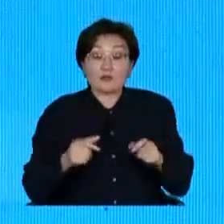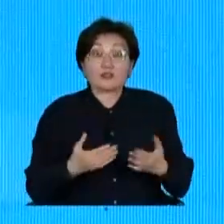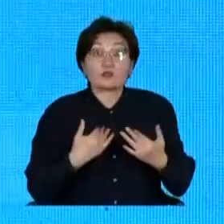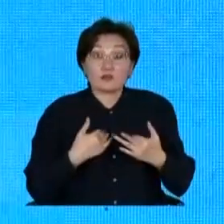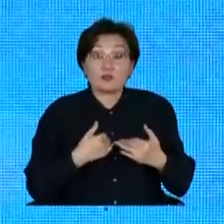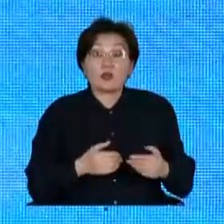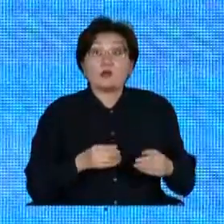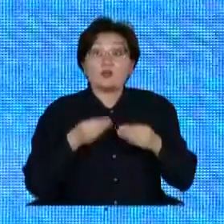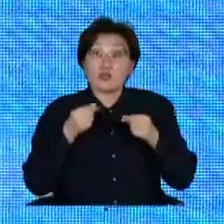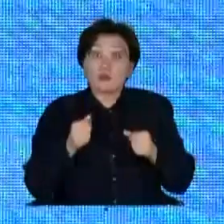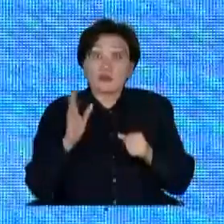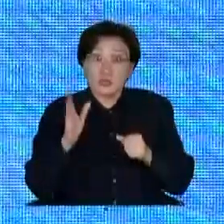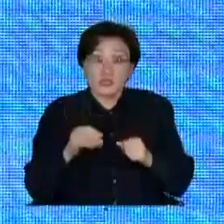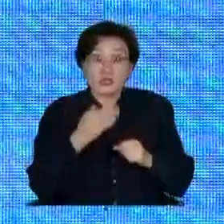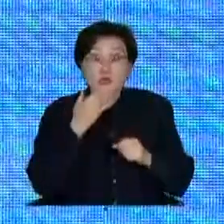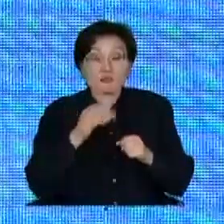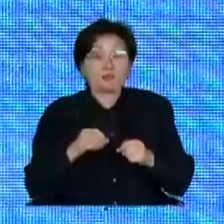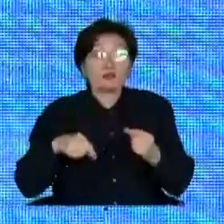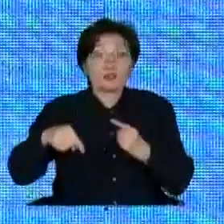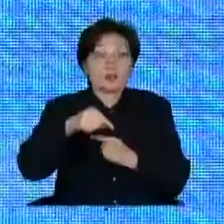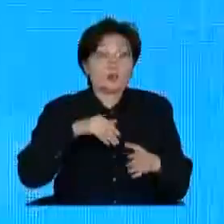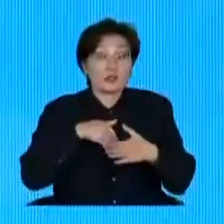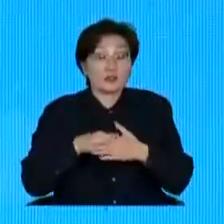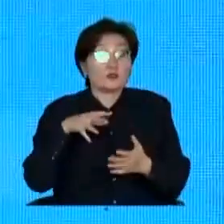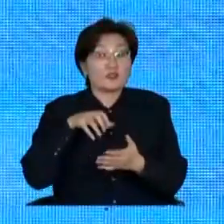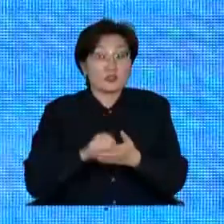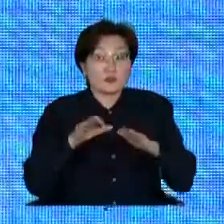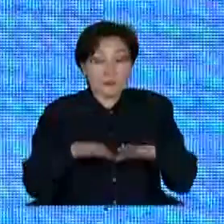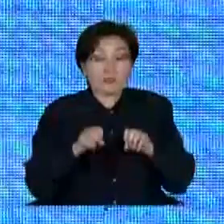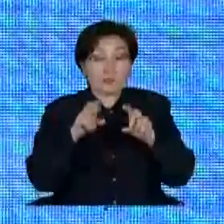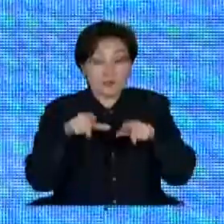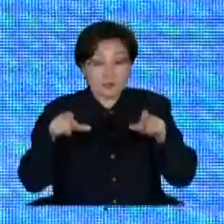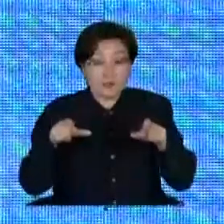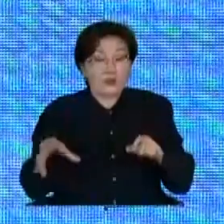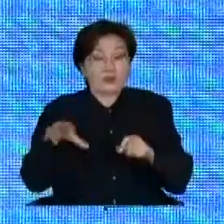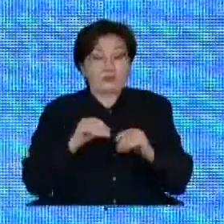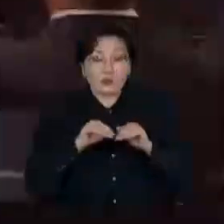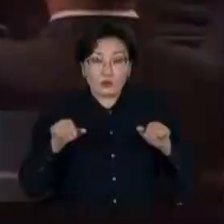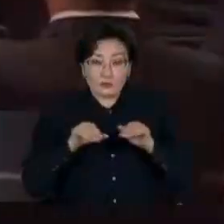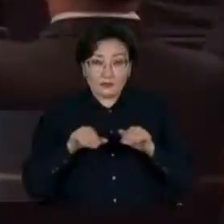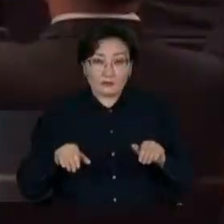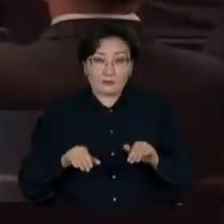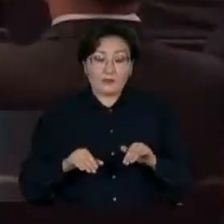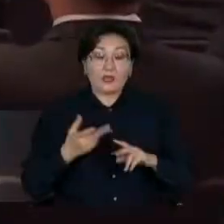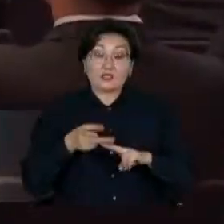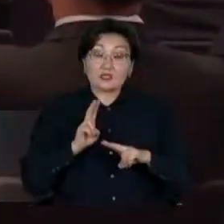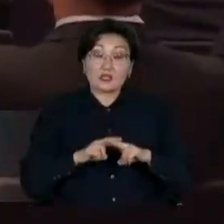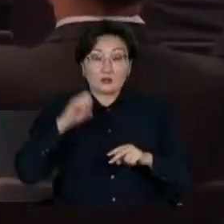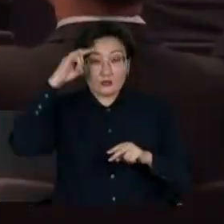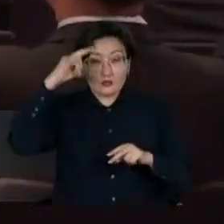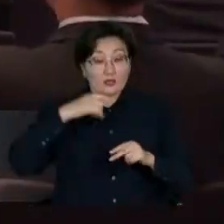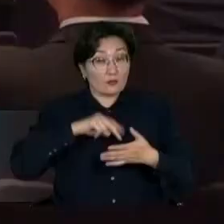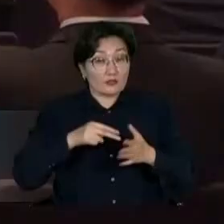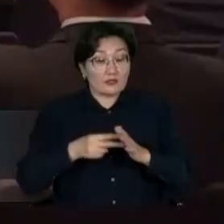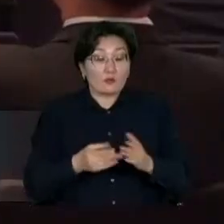и содействуем тому, чтобы иностранные инвесторы активно нанимали местных специалистов на всех уровнях. Помимо этого, Казахстан